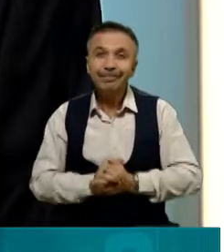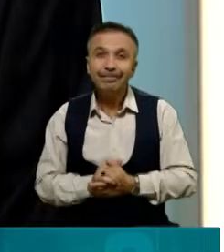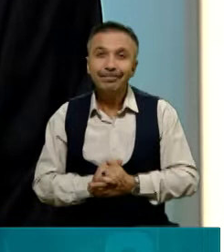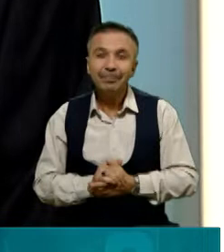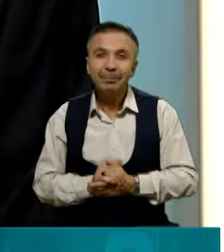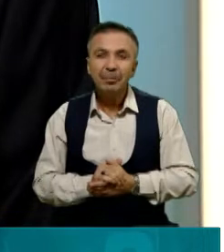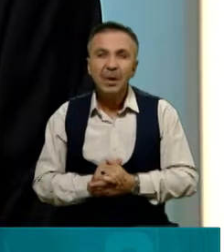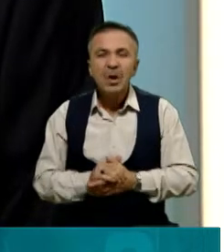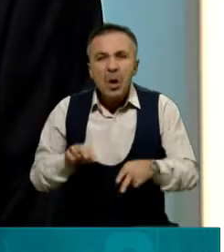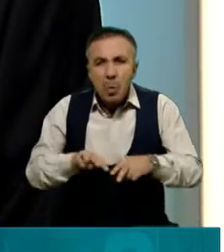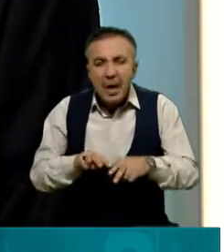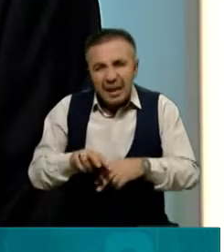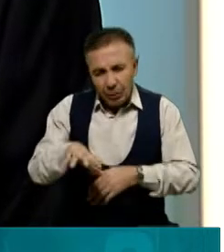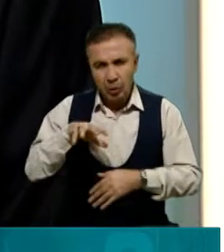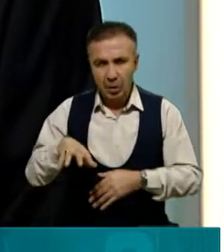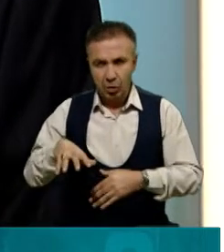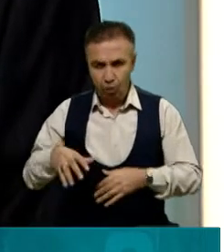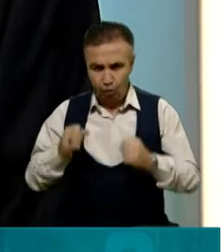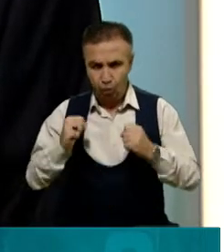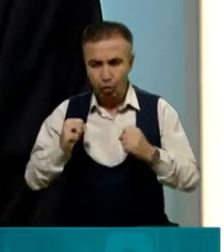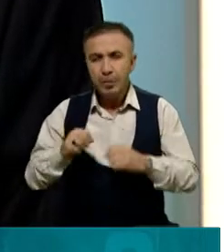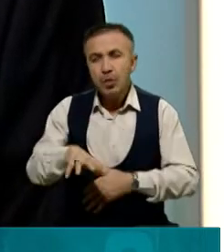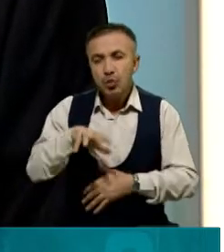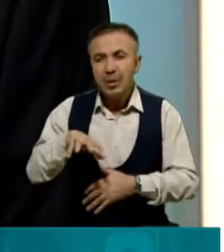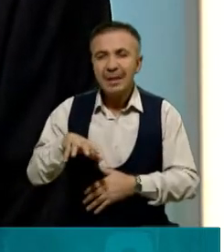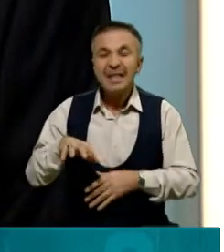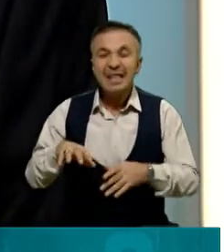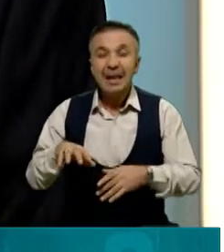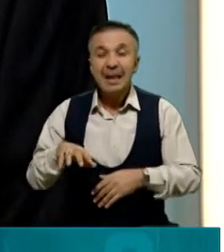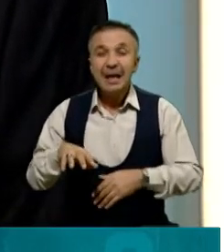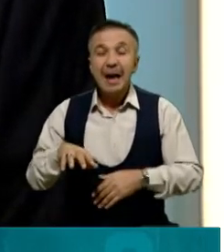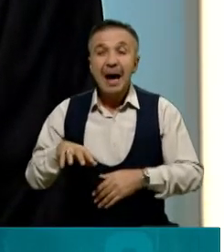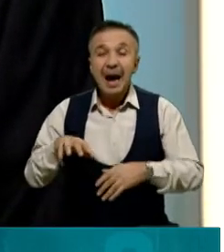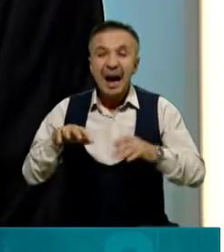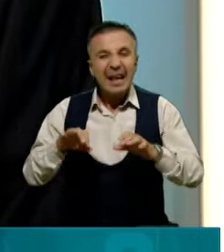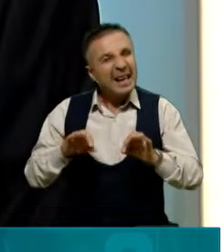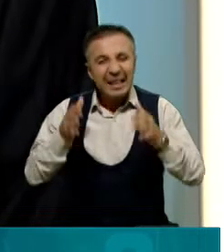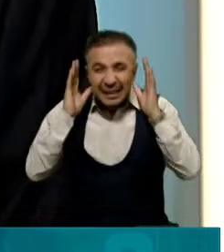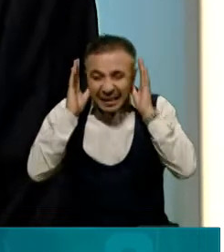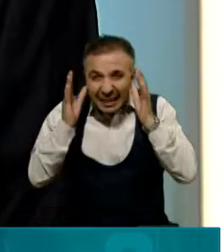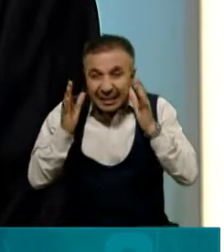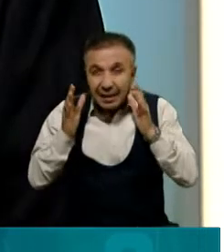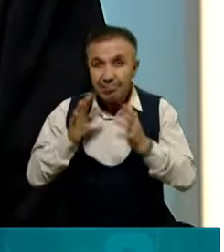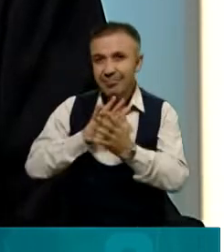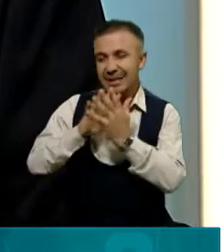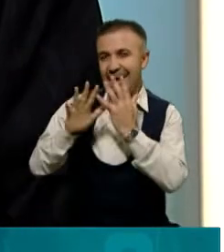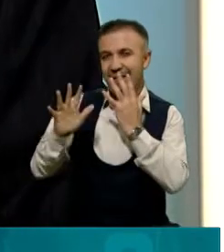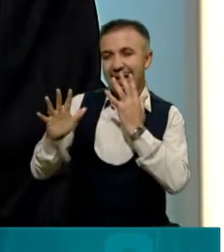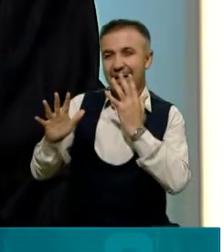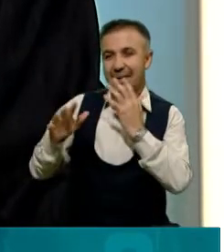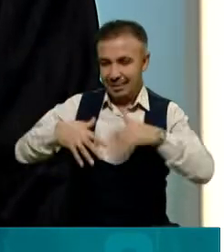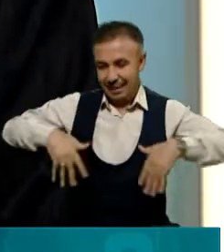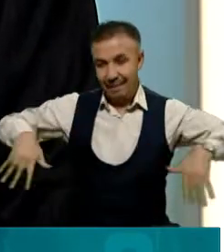müekket bir sünnettir, kuvvetli bir sünnettir. Nasıl kılınacak, safların tanzimi nasıl olacak? Bu bizzat